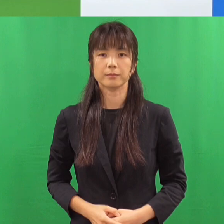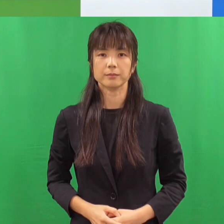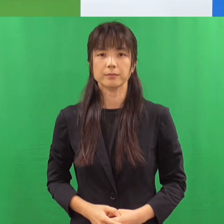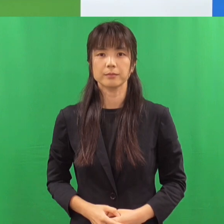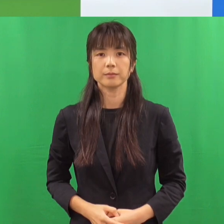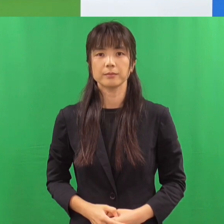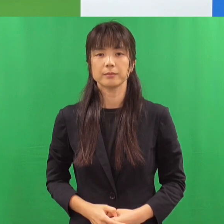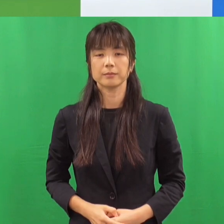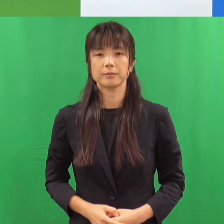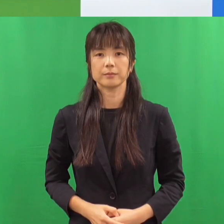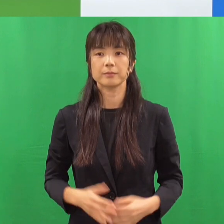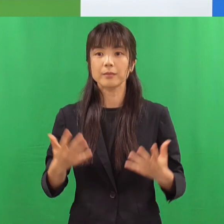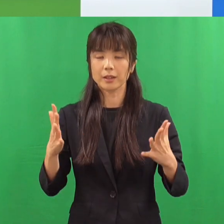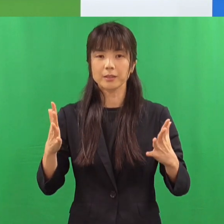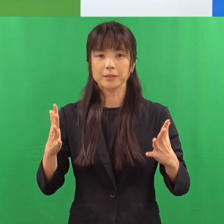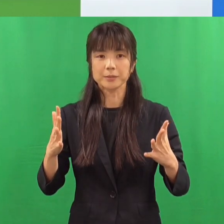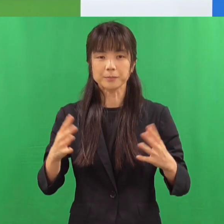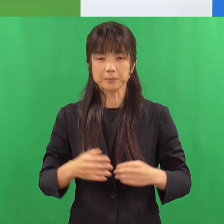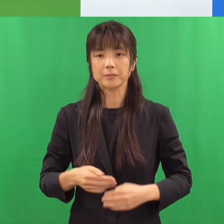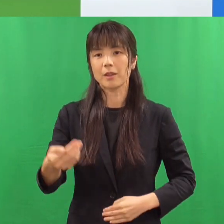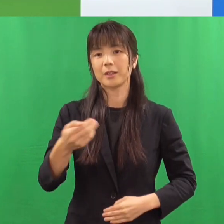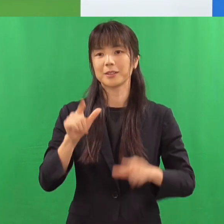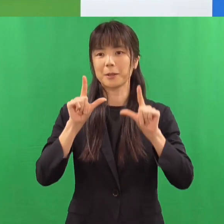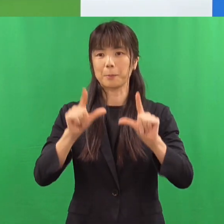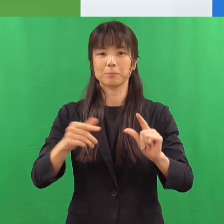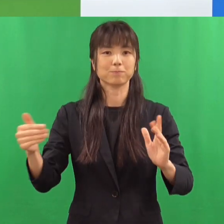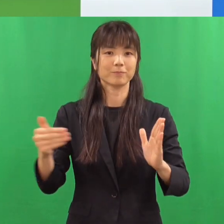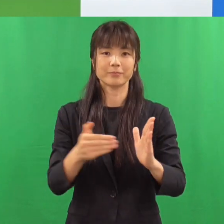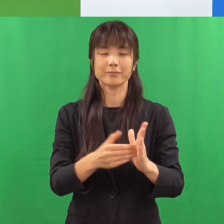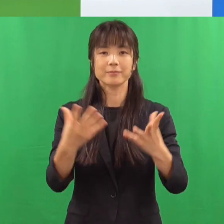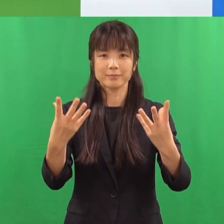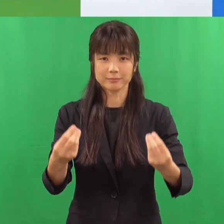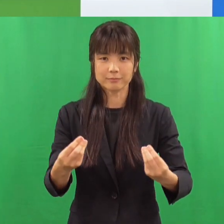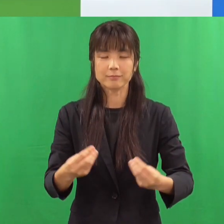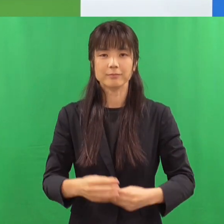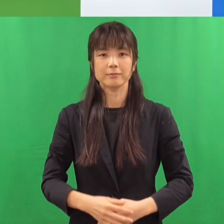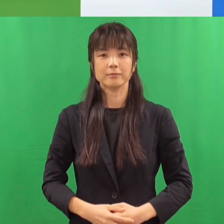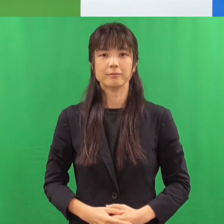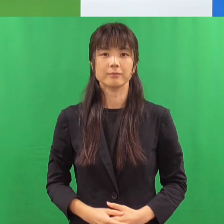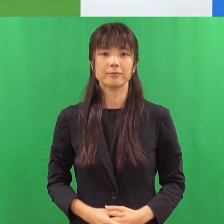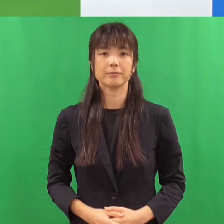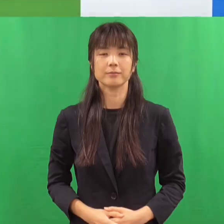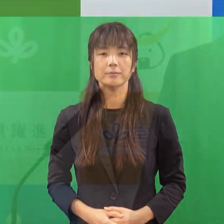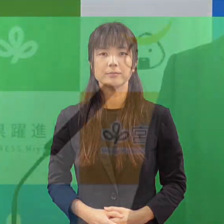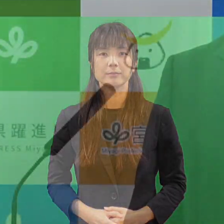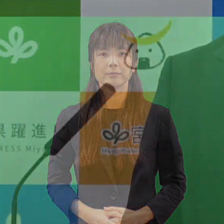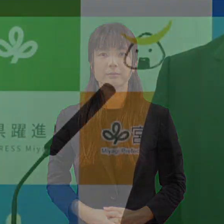なければ以上で知事間の発表項目についての質疑を終了します。